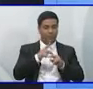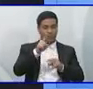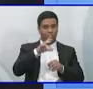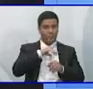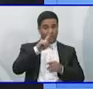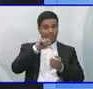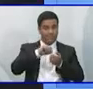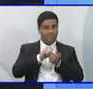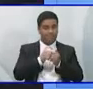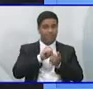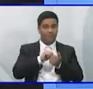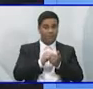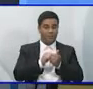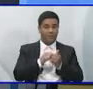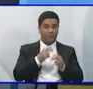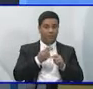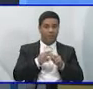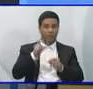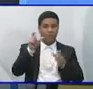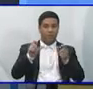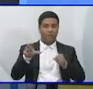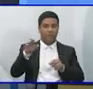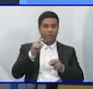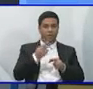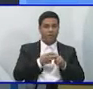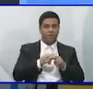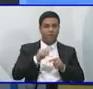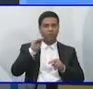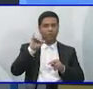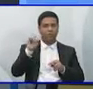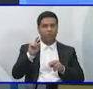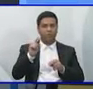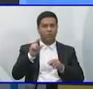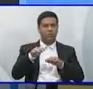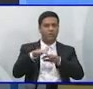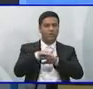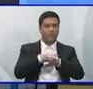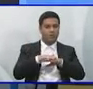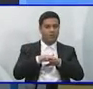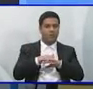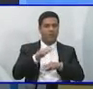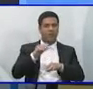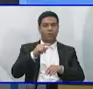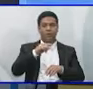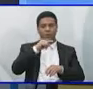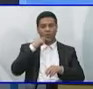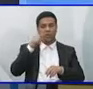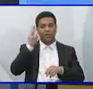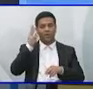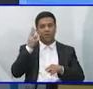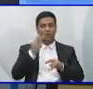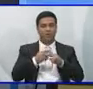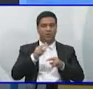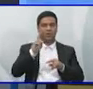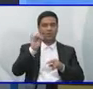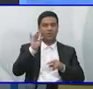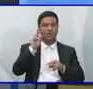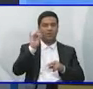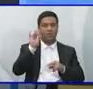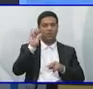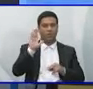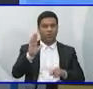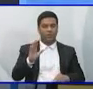sizga eslatib o'taman. Tarixiy shaxslardan biz Kichik Juz xoni, Abulxayr xon, Rossiya elchisi